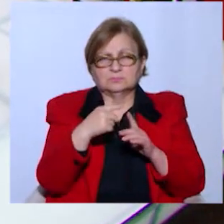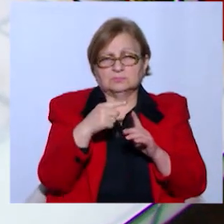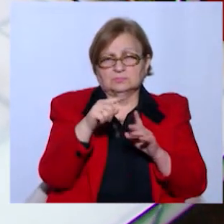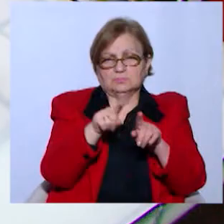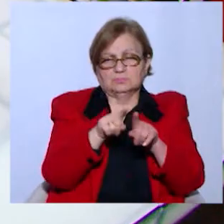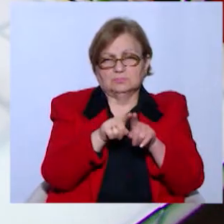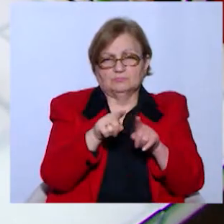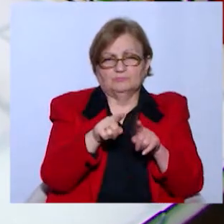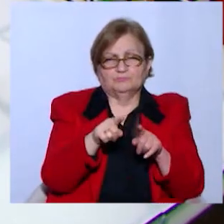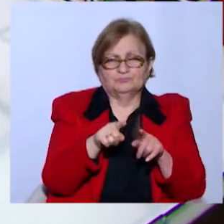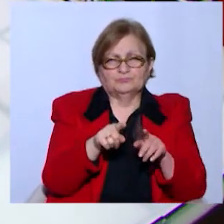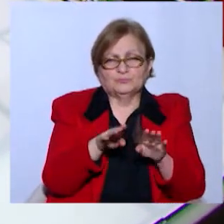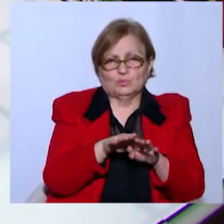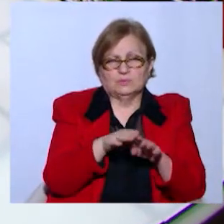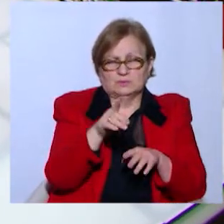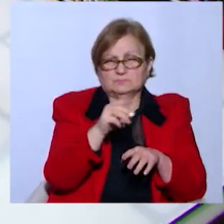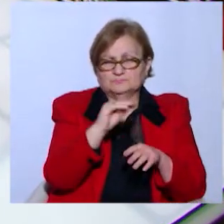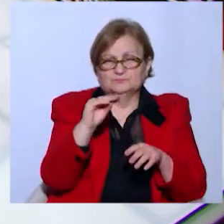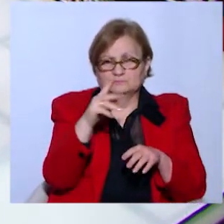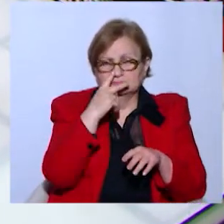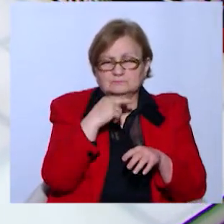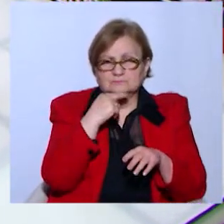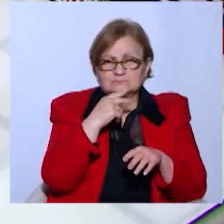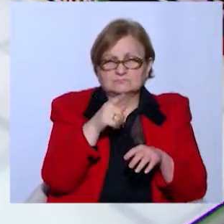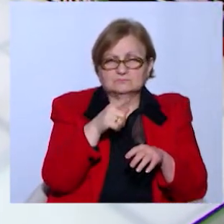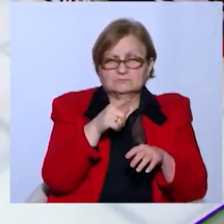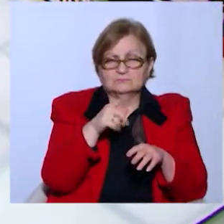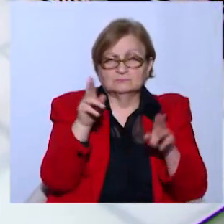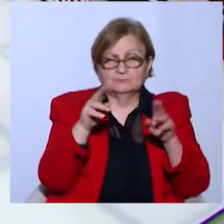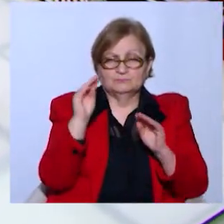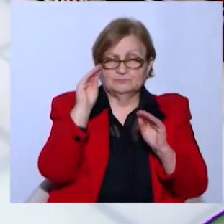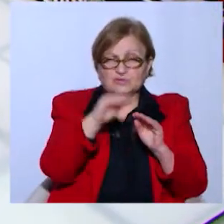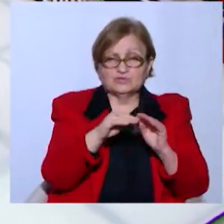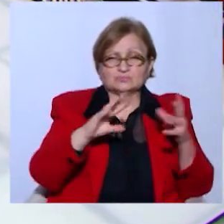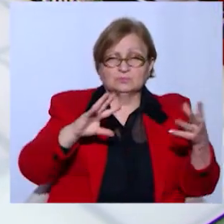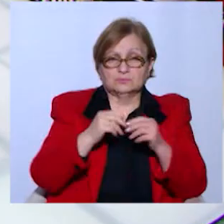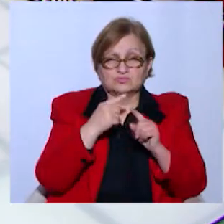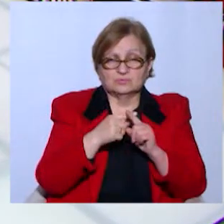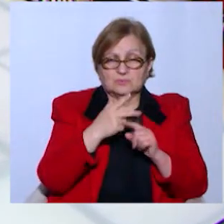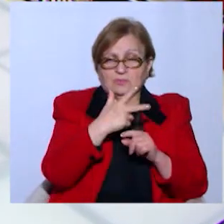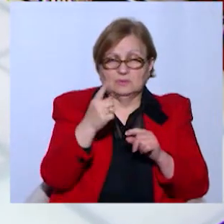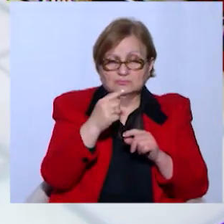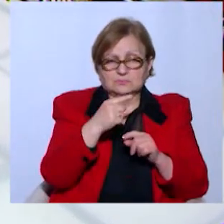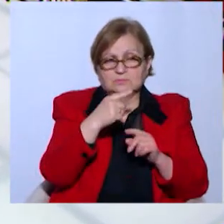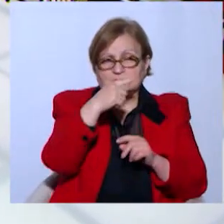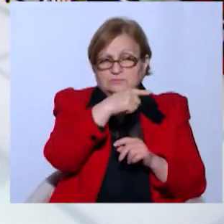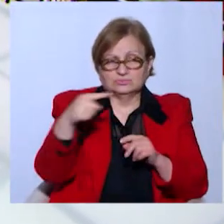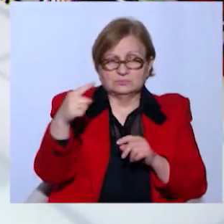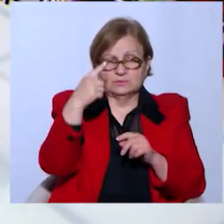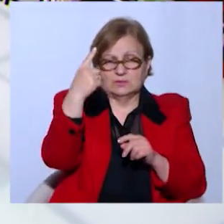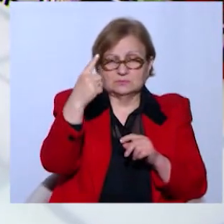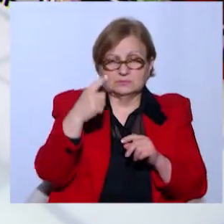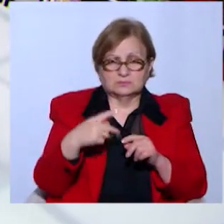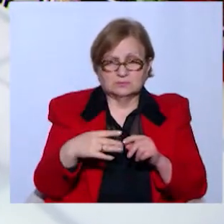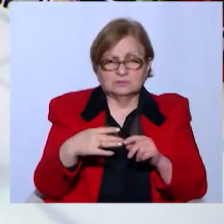-1-თან ამის ტოლია. მოკლედ ამ ფორმულაში რო ჩავსვათ ჯამი 31 შეფარდებული ფესვი